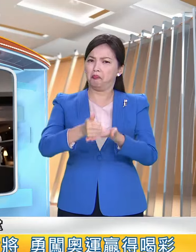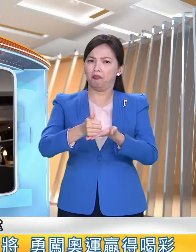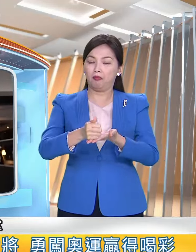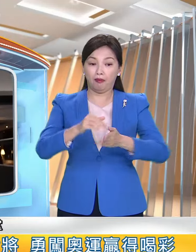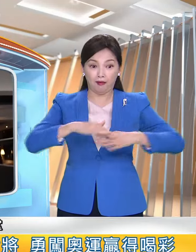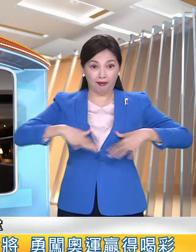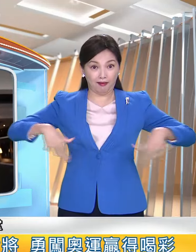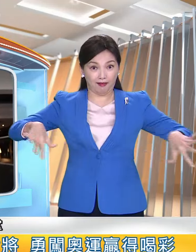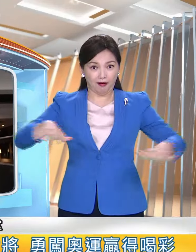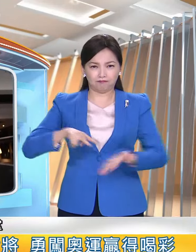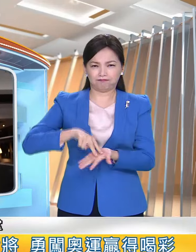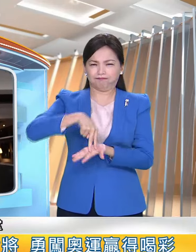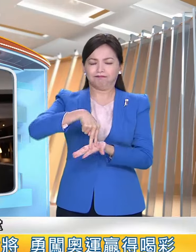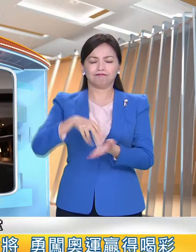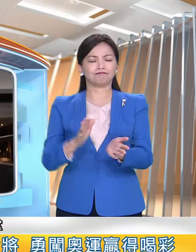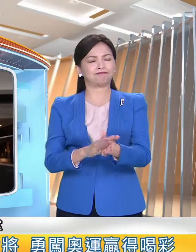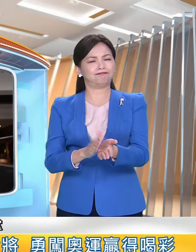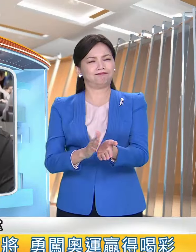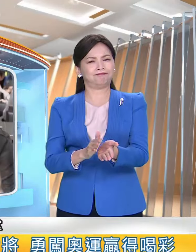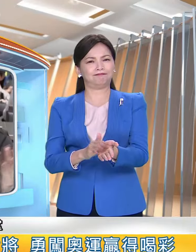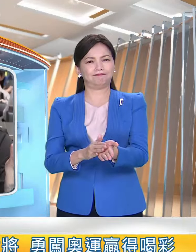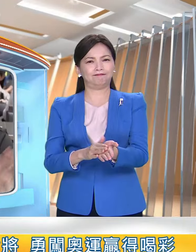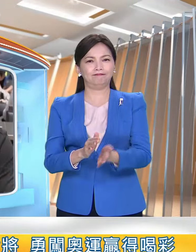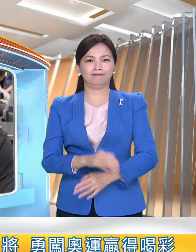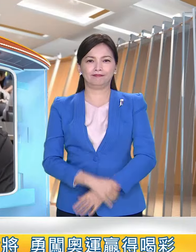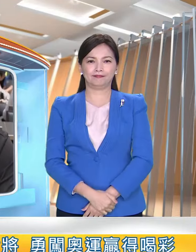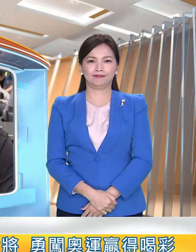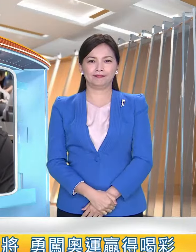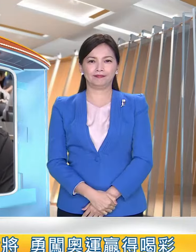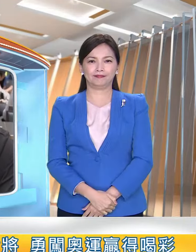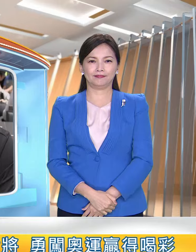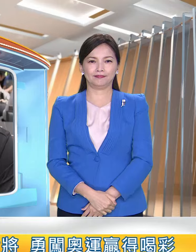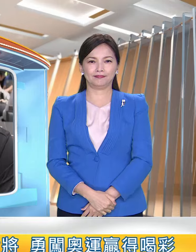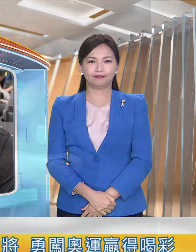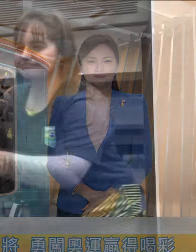场起立为他鼓掌。